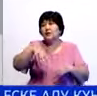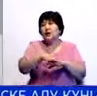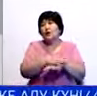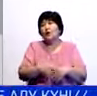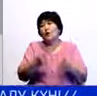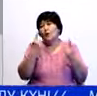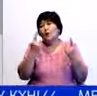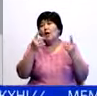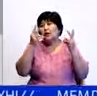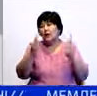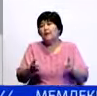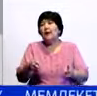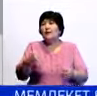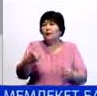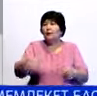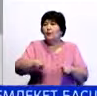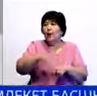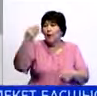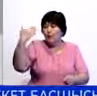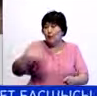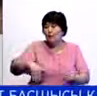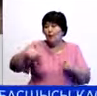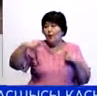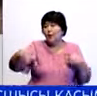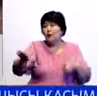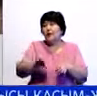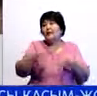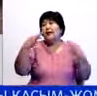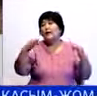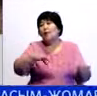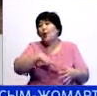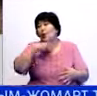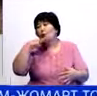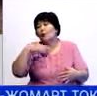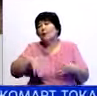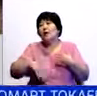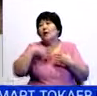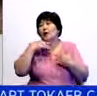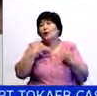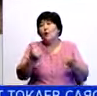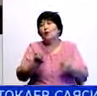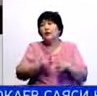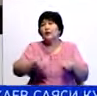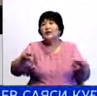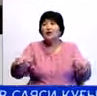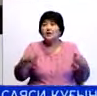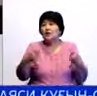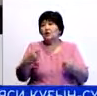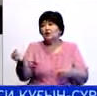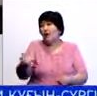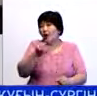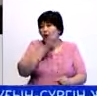ұлан ғайыр атырабы, дегдар болмысы, өзгелерден көрі еркіндікке көбірек қол созуы алып жүйені жасаушыларға